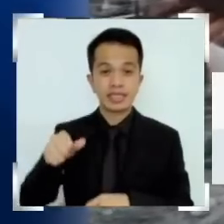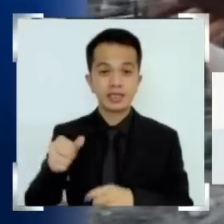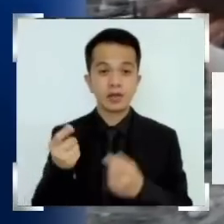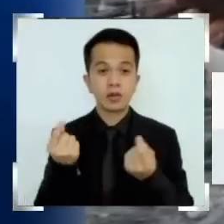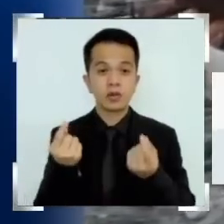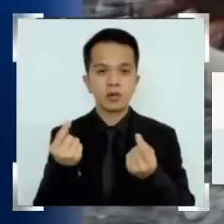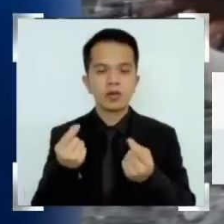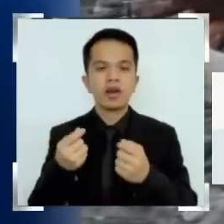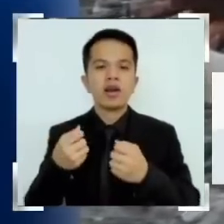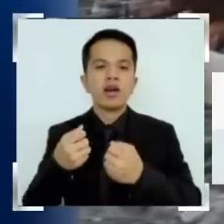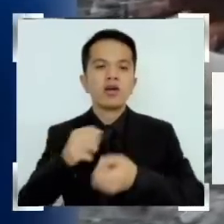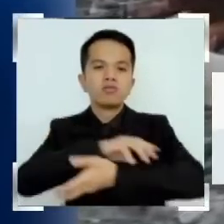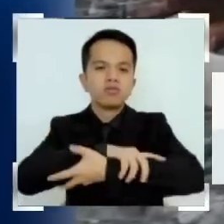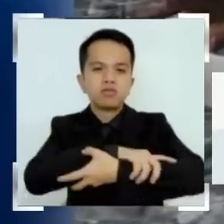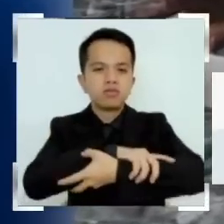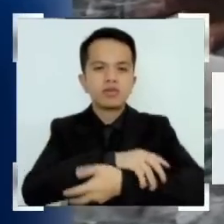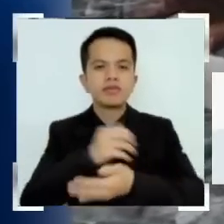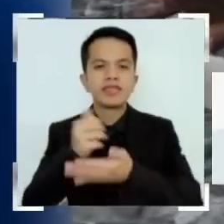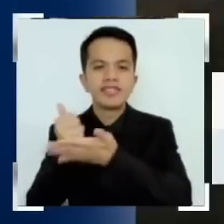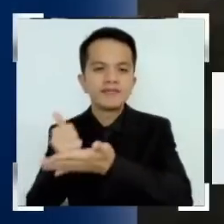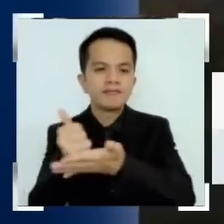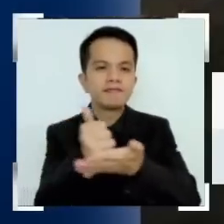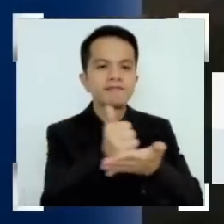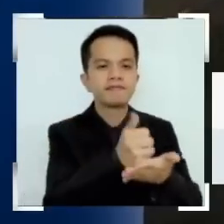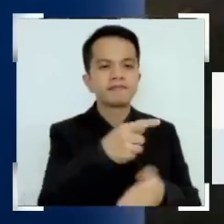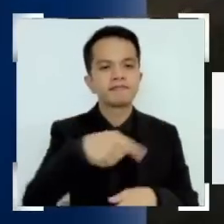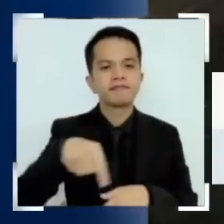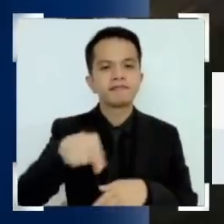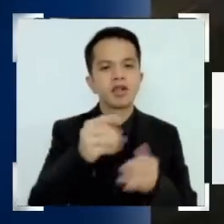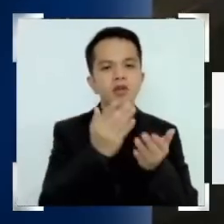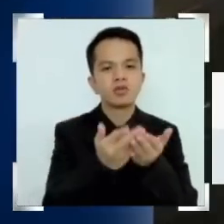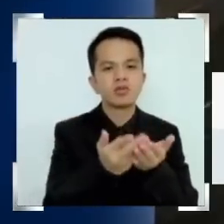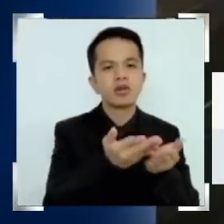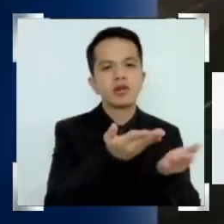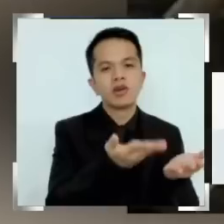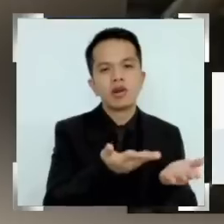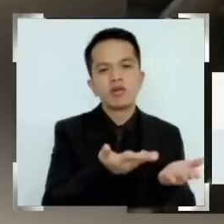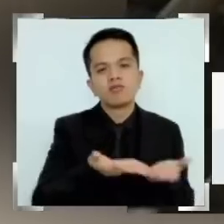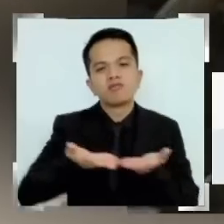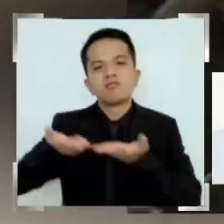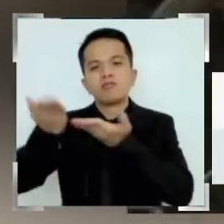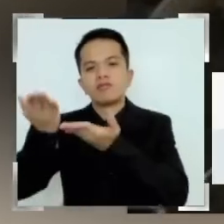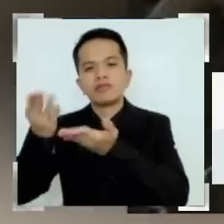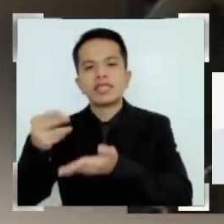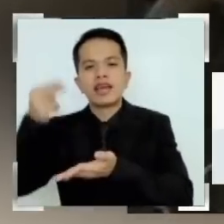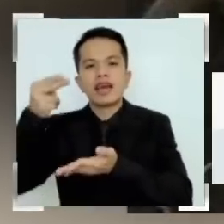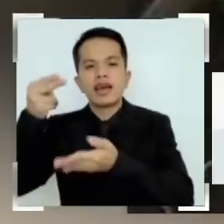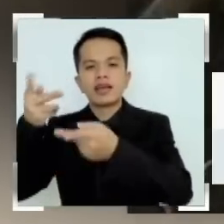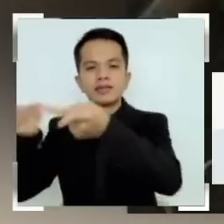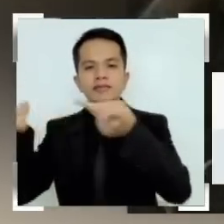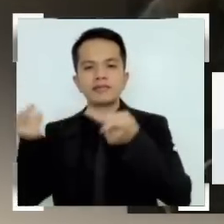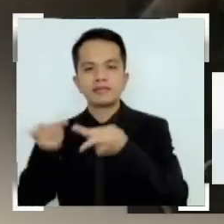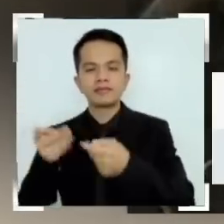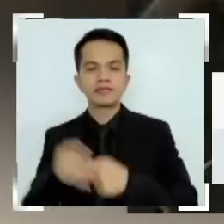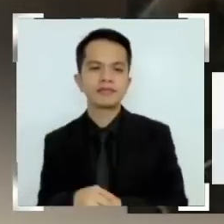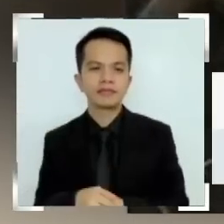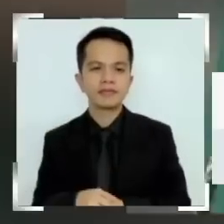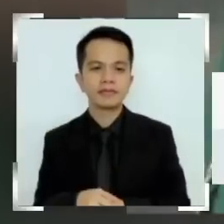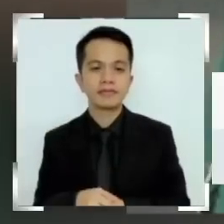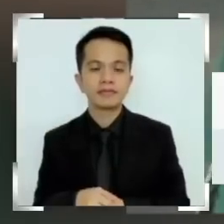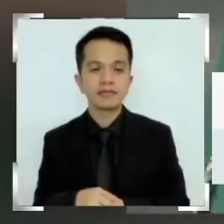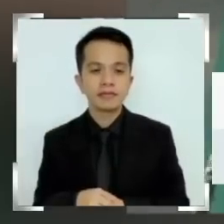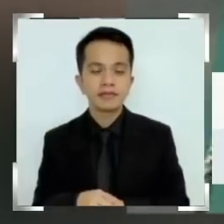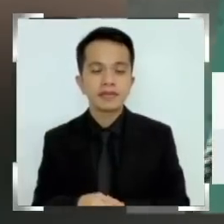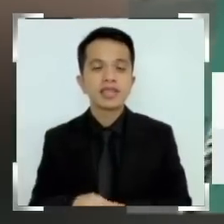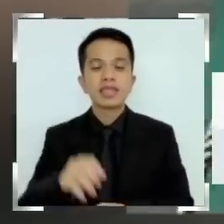residenteng ilipat sa mas mataas na lugar ang mga bangka para hindi tangayin ang malakas na alon. Itinali naman ng mga residente ng Santa Ana